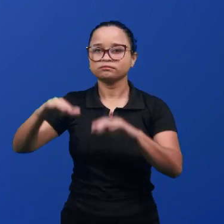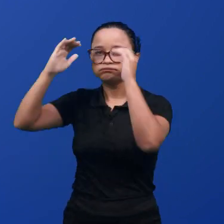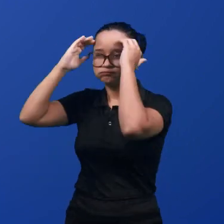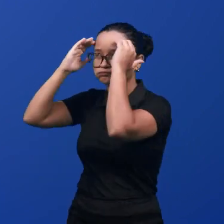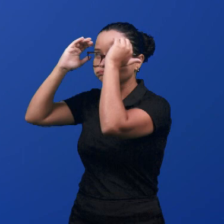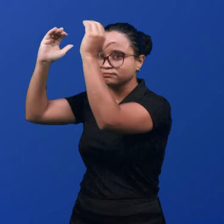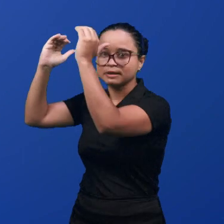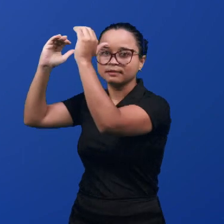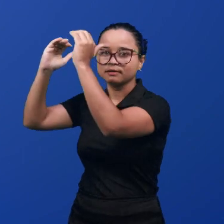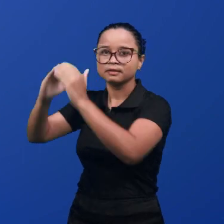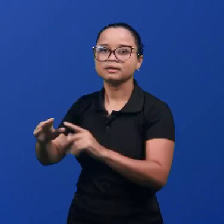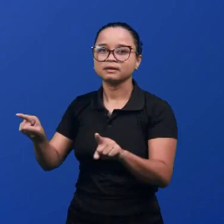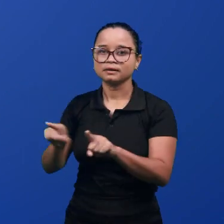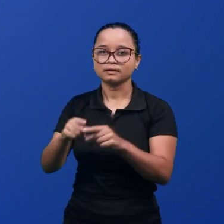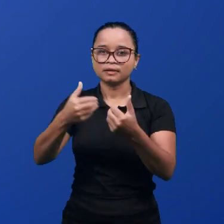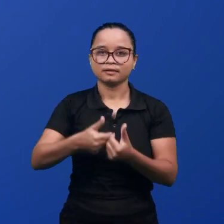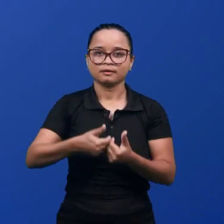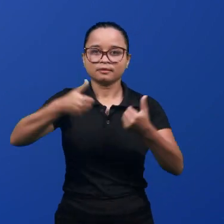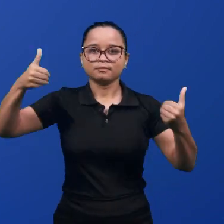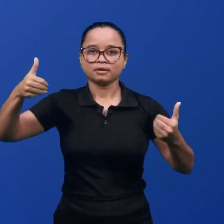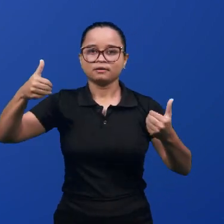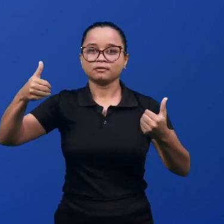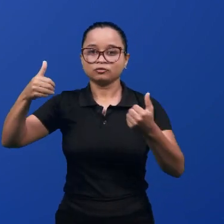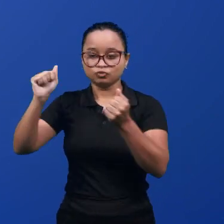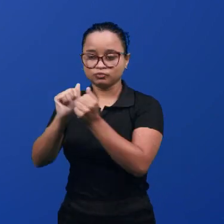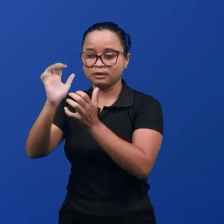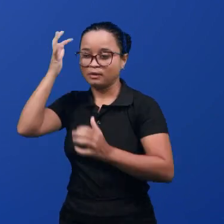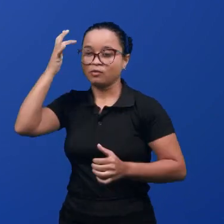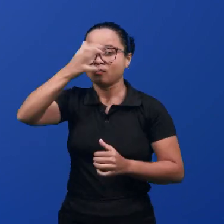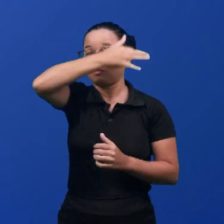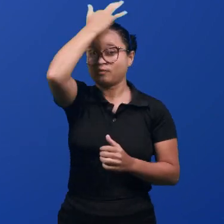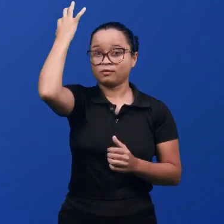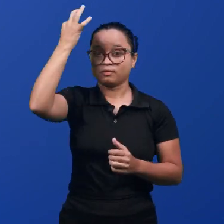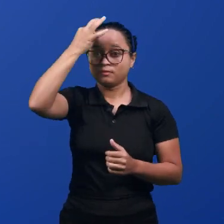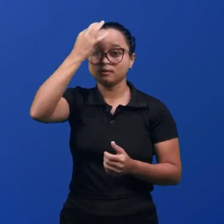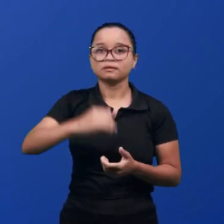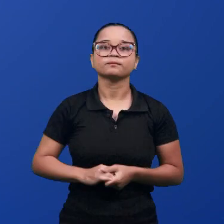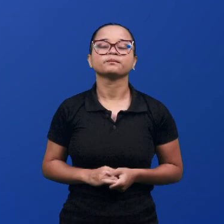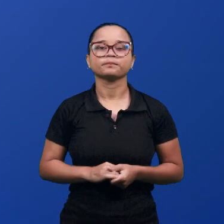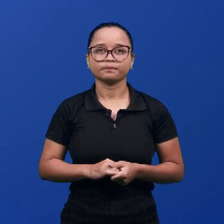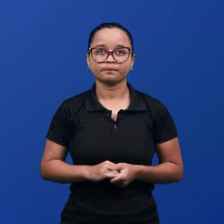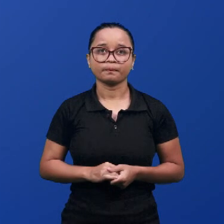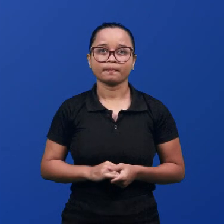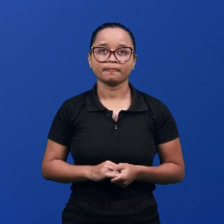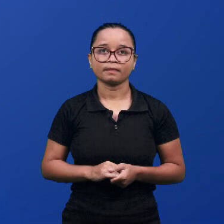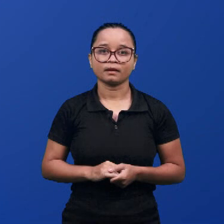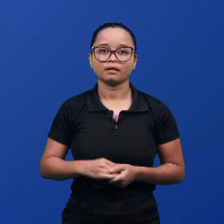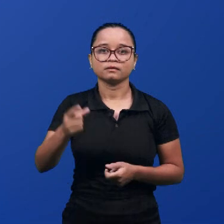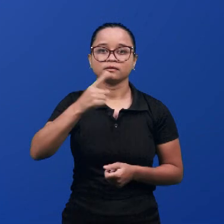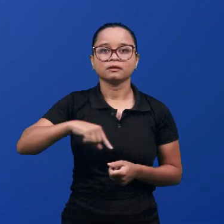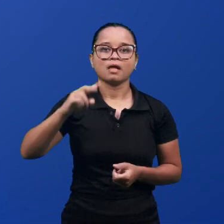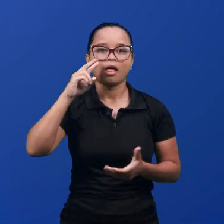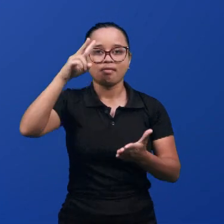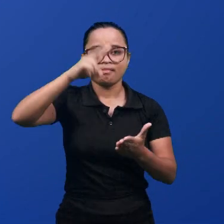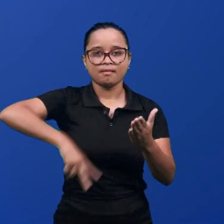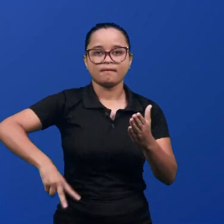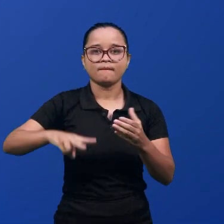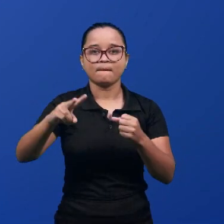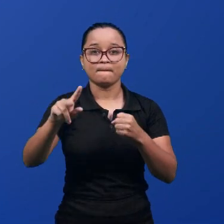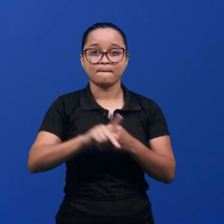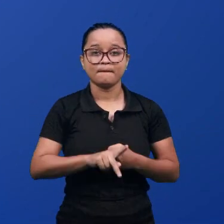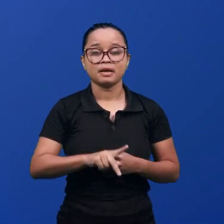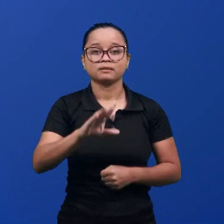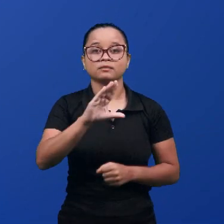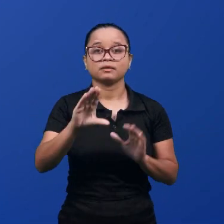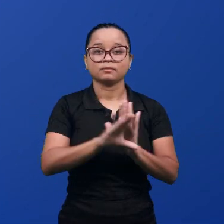de Dieu, c'est de vivre en obéissance et dans sanctification du Saint-Esprit, selon nous lisons en 1